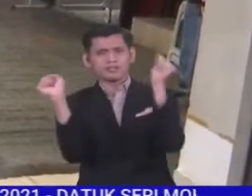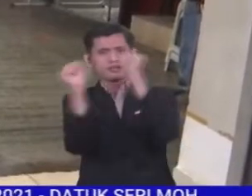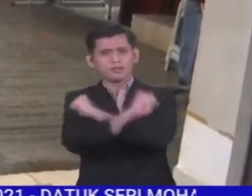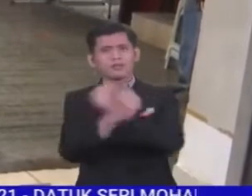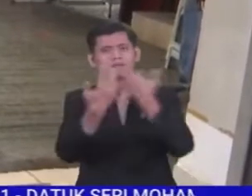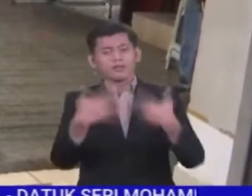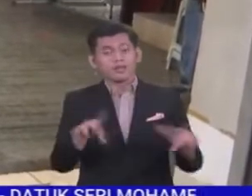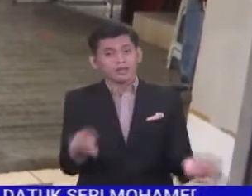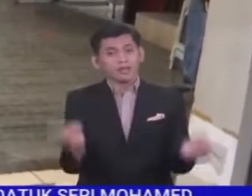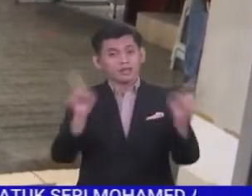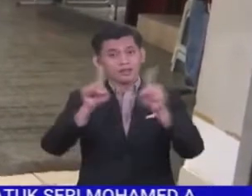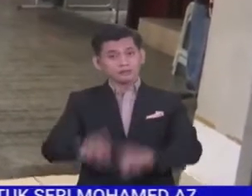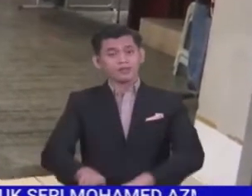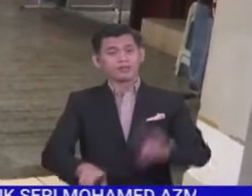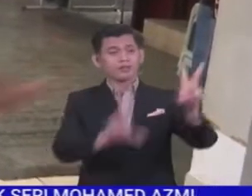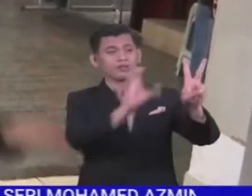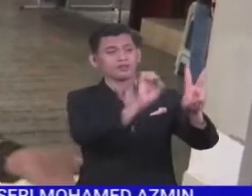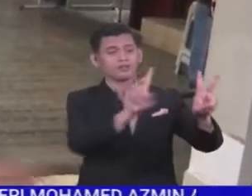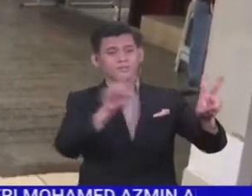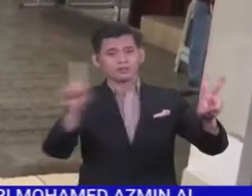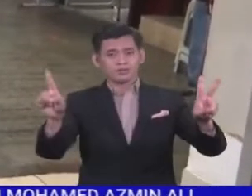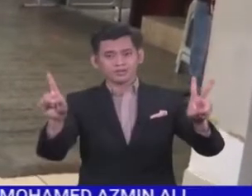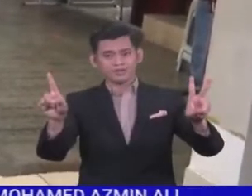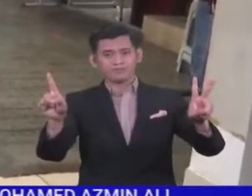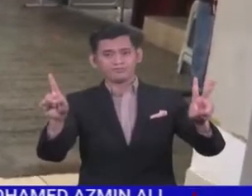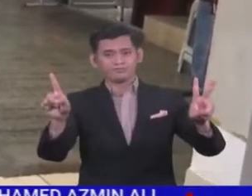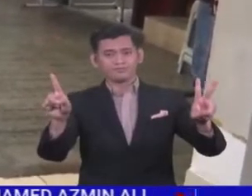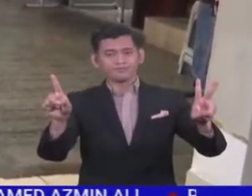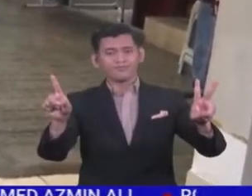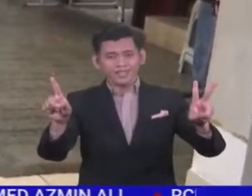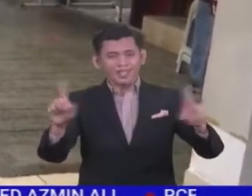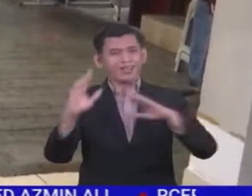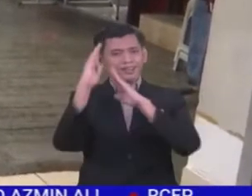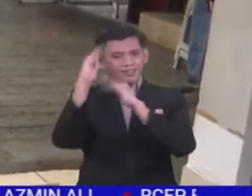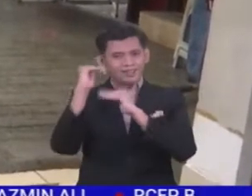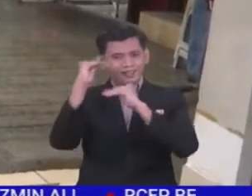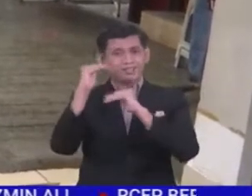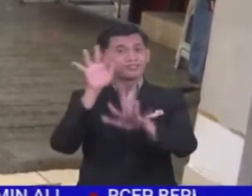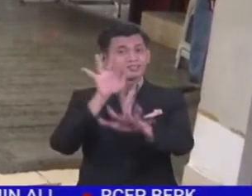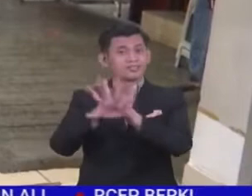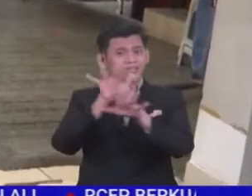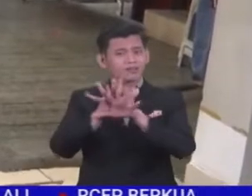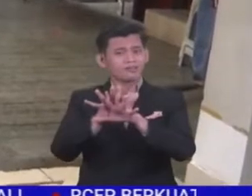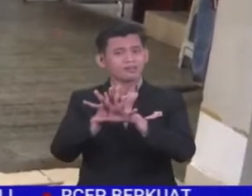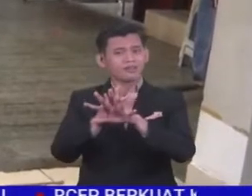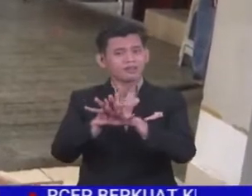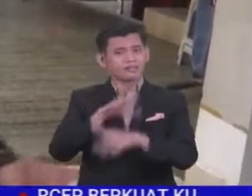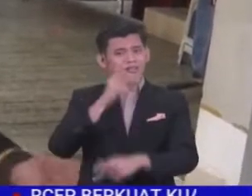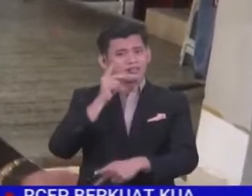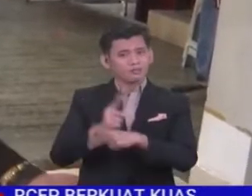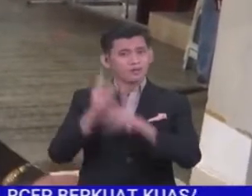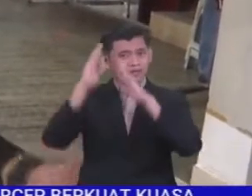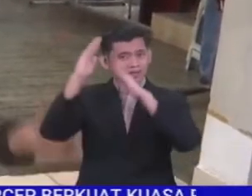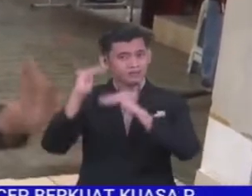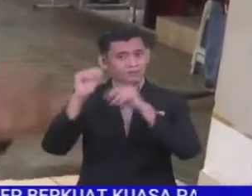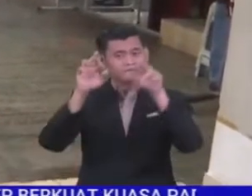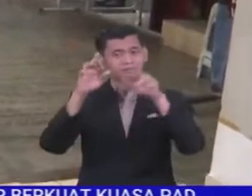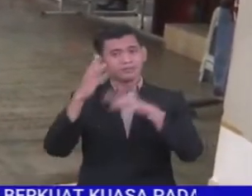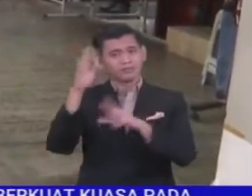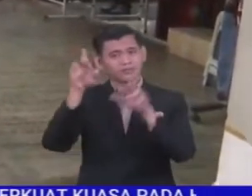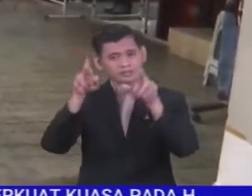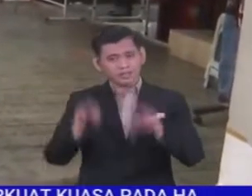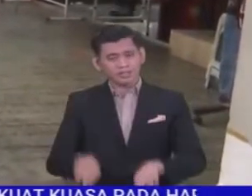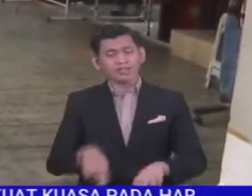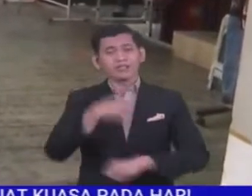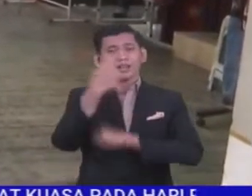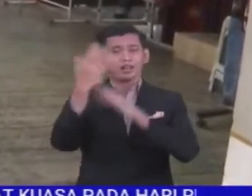pernah berlaku dan juga menimpa mereka pada tahun lepas 2021. Mudah-mudahan ramai juga yang menyimpan hasrat dan juga harapan agar tahun